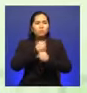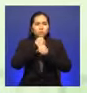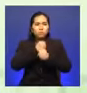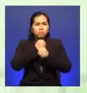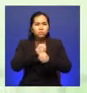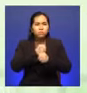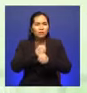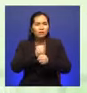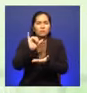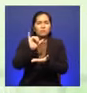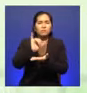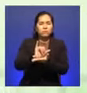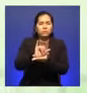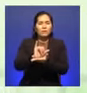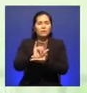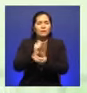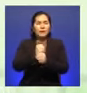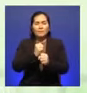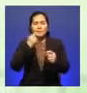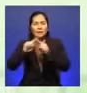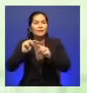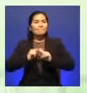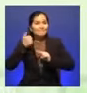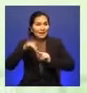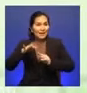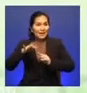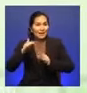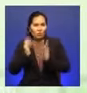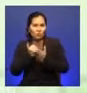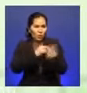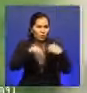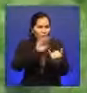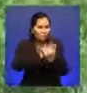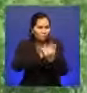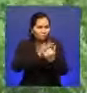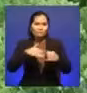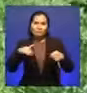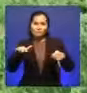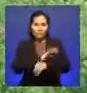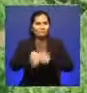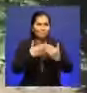ที่ติดบ้านติดเตียงมีโอกาสที่ได้รับการดูแลอย่างทั่วถึงแล้วก็ทุกคน